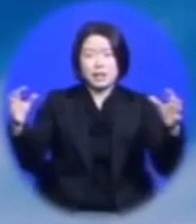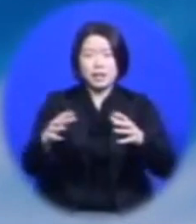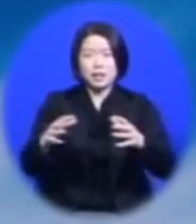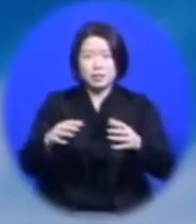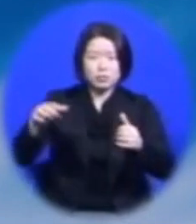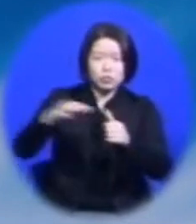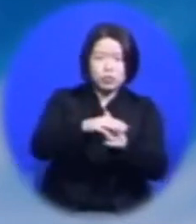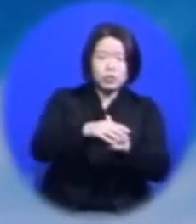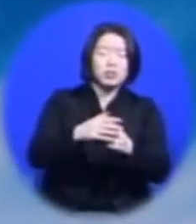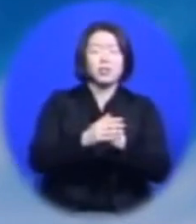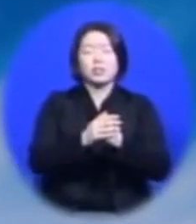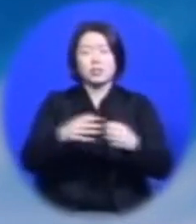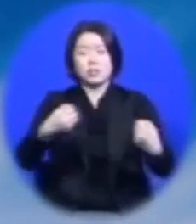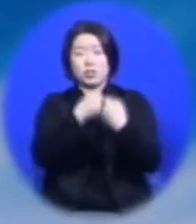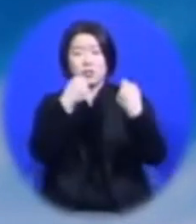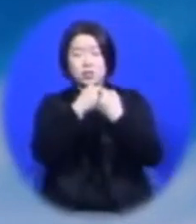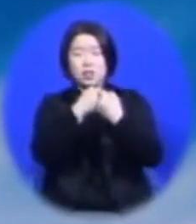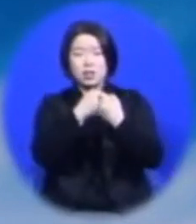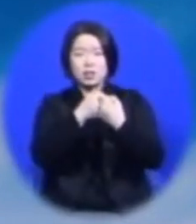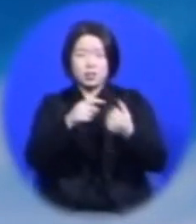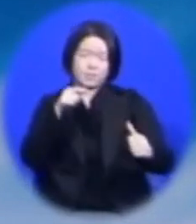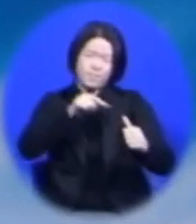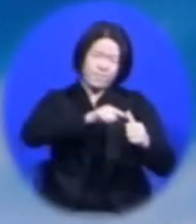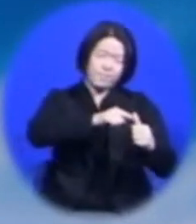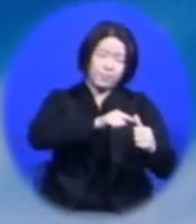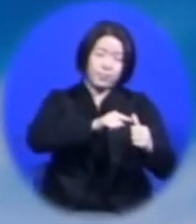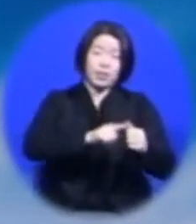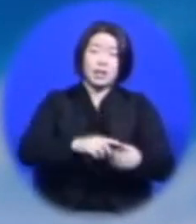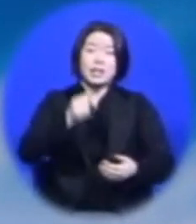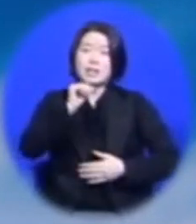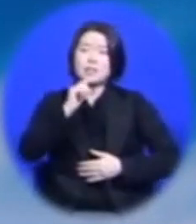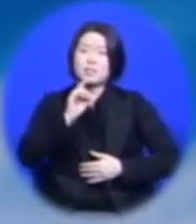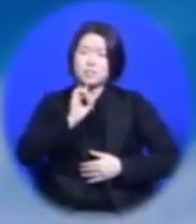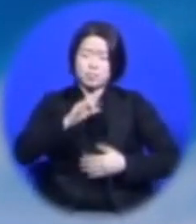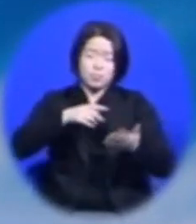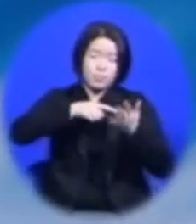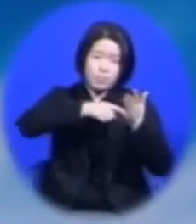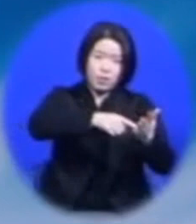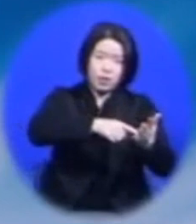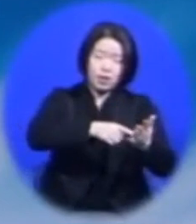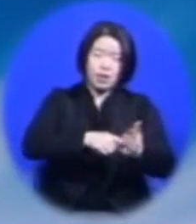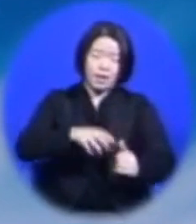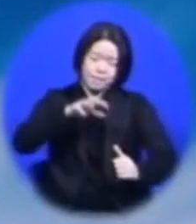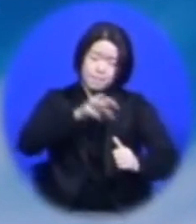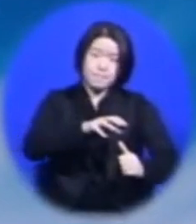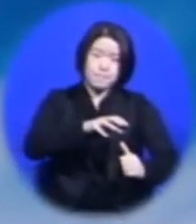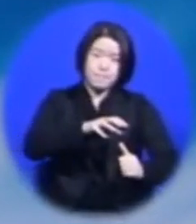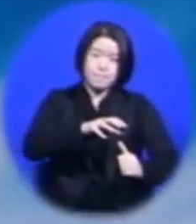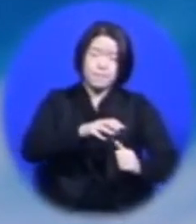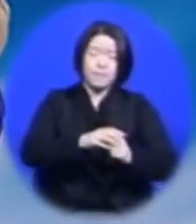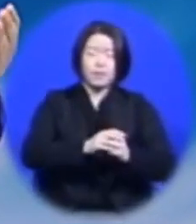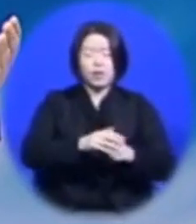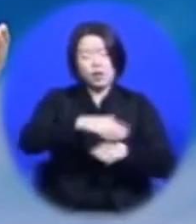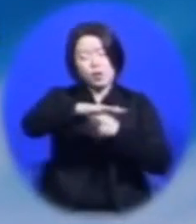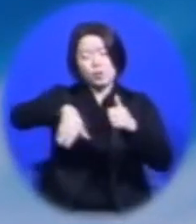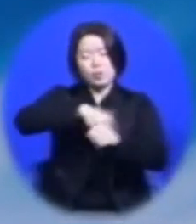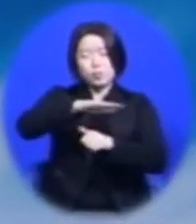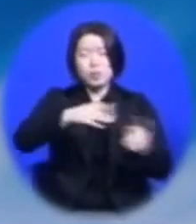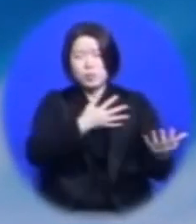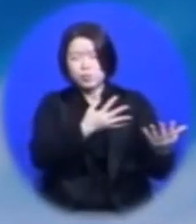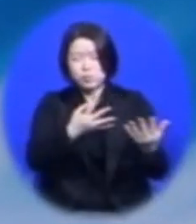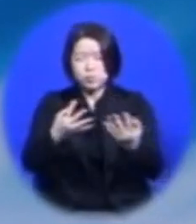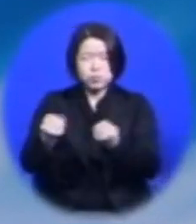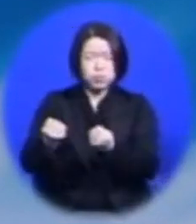전쟁, 고문, 독재, 억압, 우리 주변에 수많은 죄들이